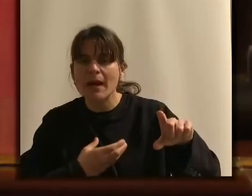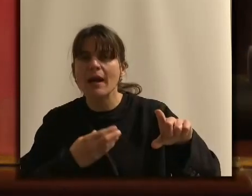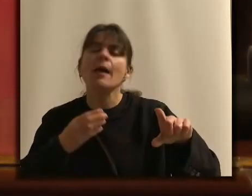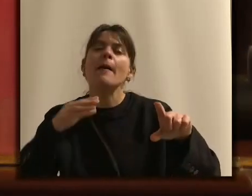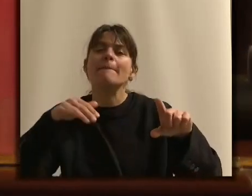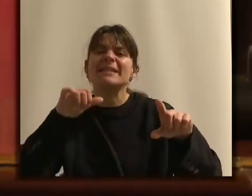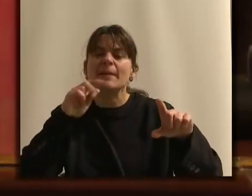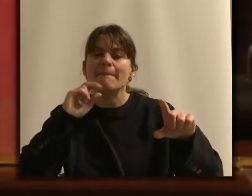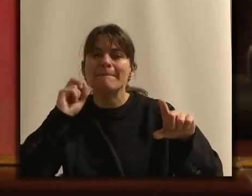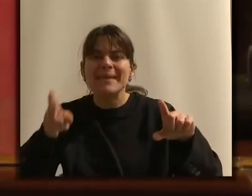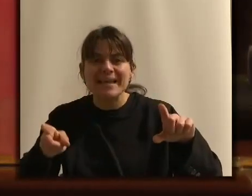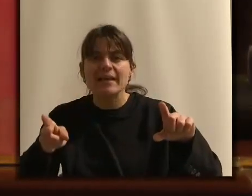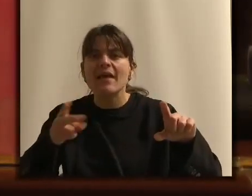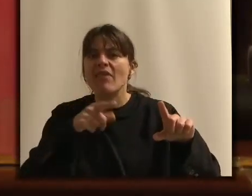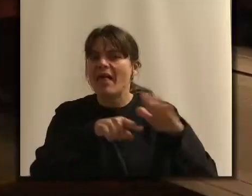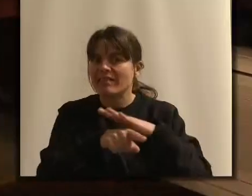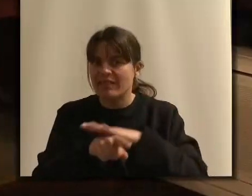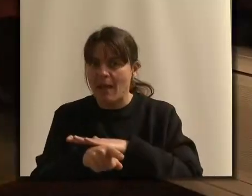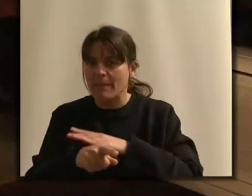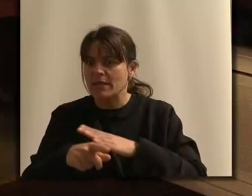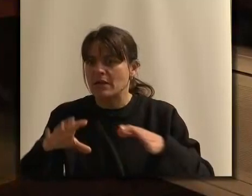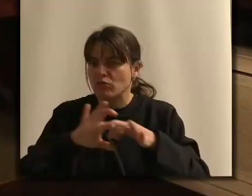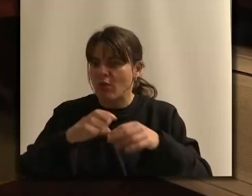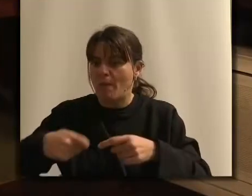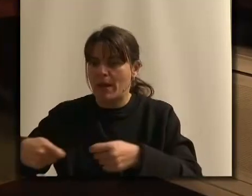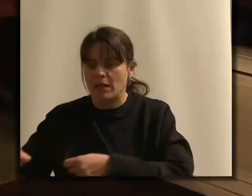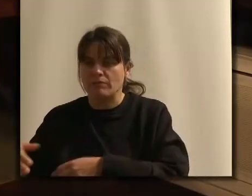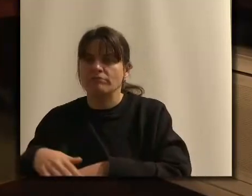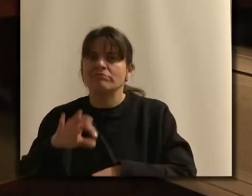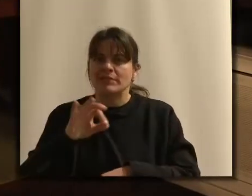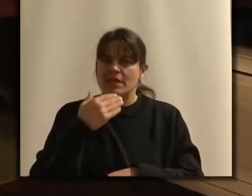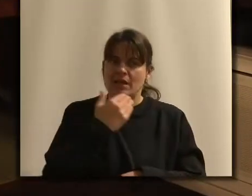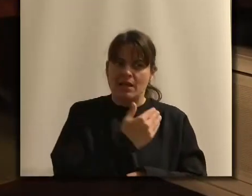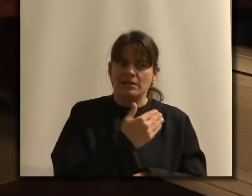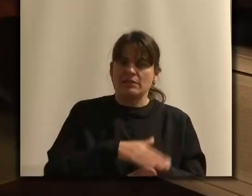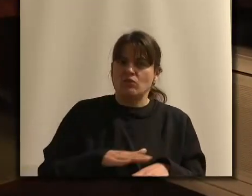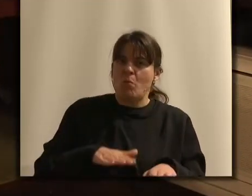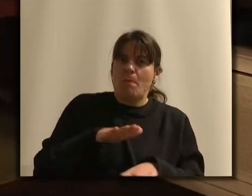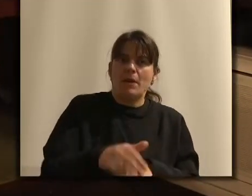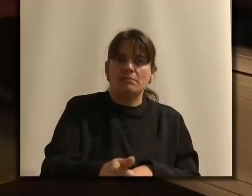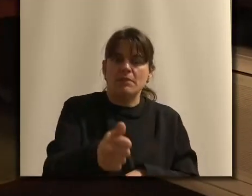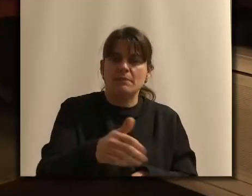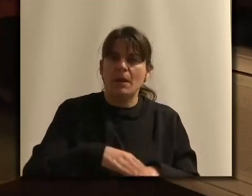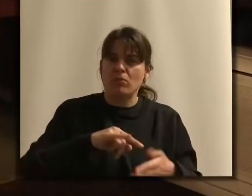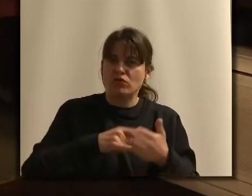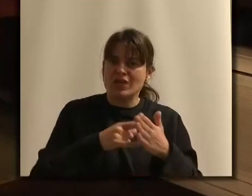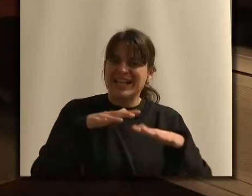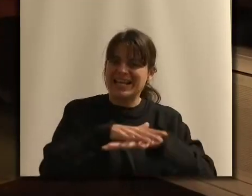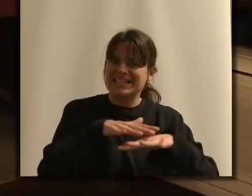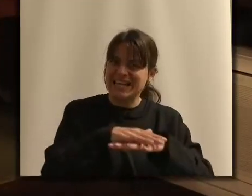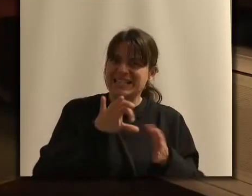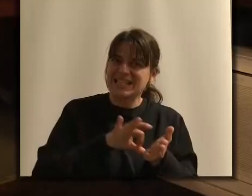tràmits mercantils. Senyor Castells. Sí, gràcies de nou. Doncs és un pas més per aquest important projecte, que és la xarxa de serveis